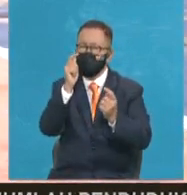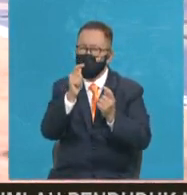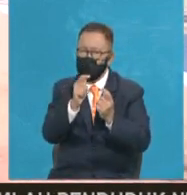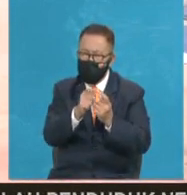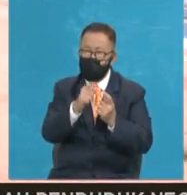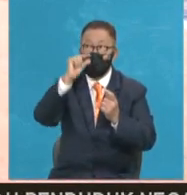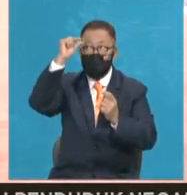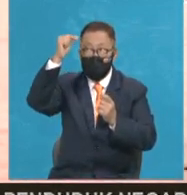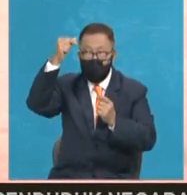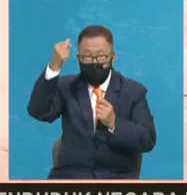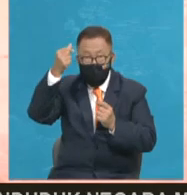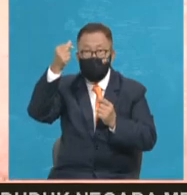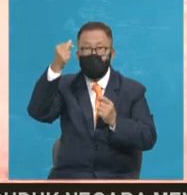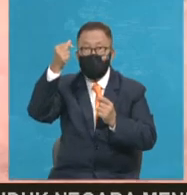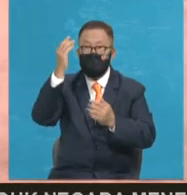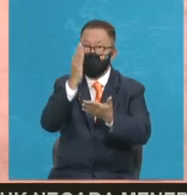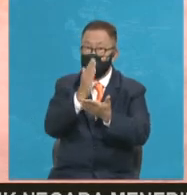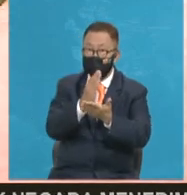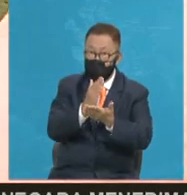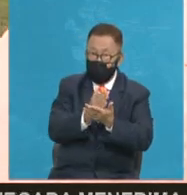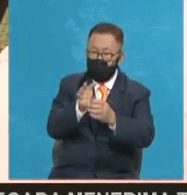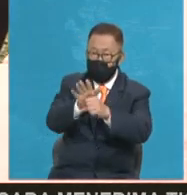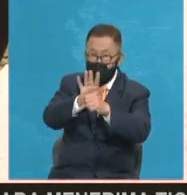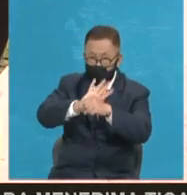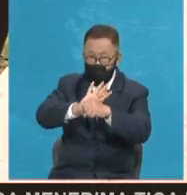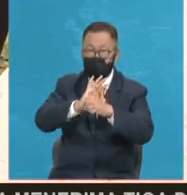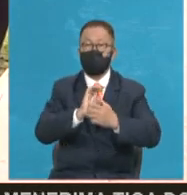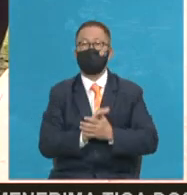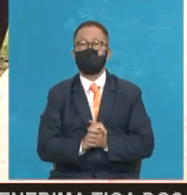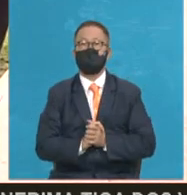sebagai usaha mengawal penularan wabah ke financing